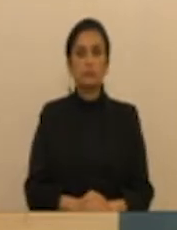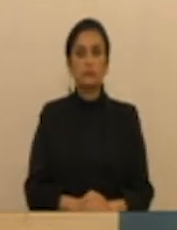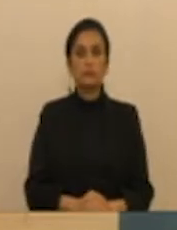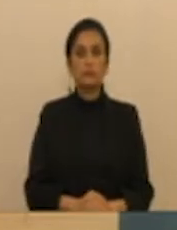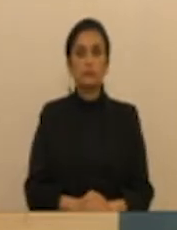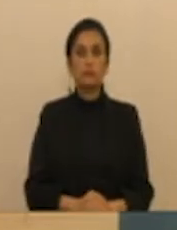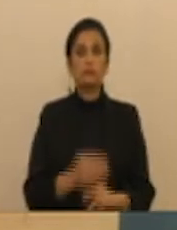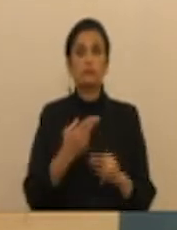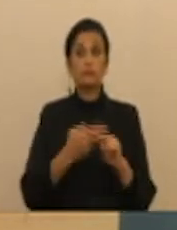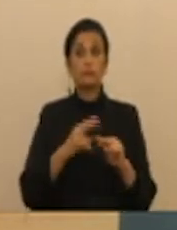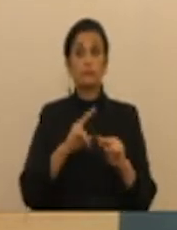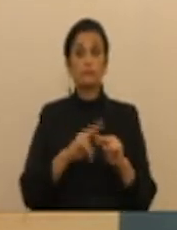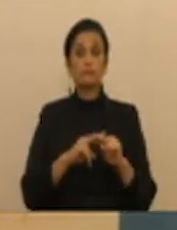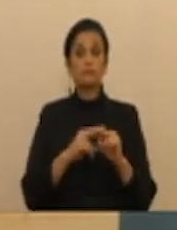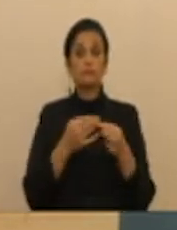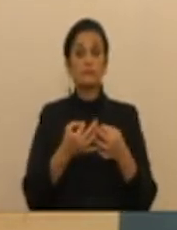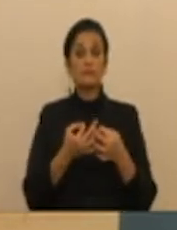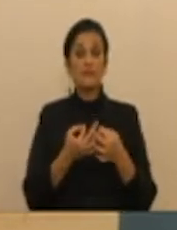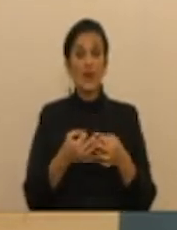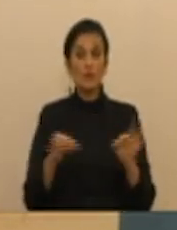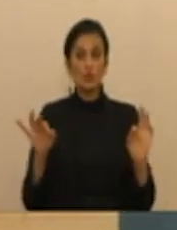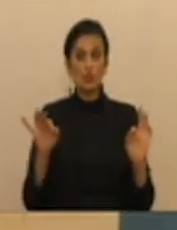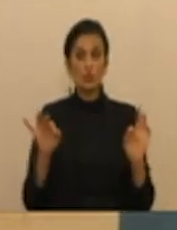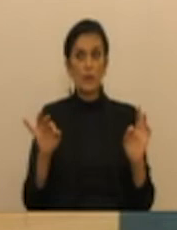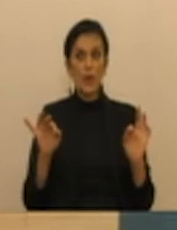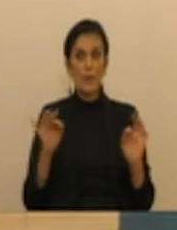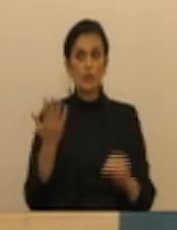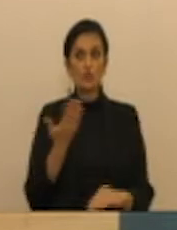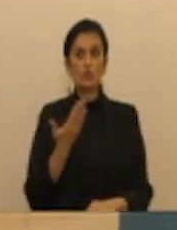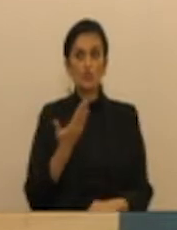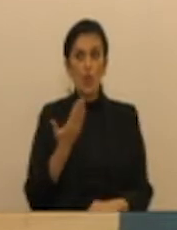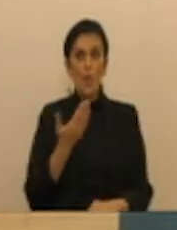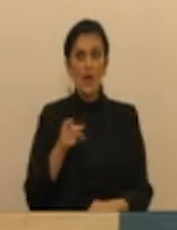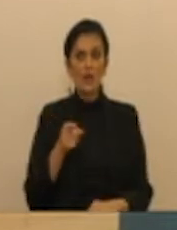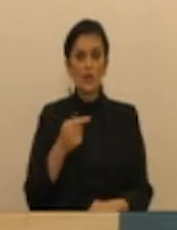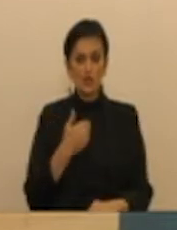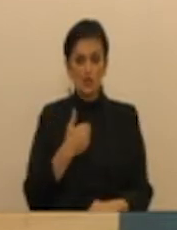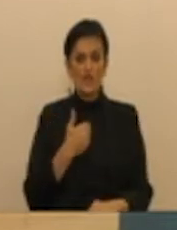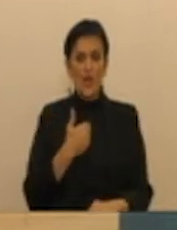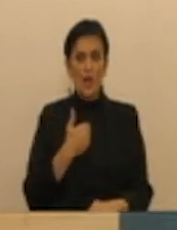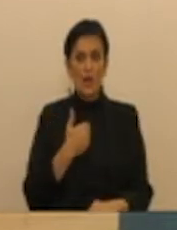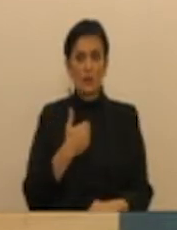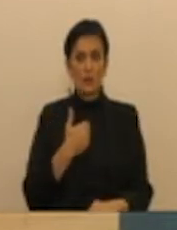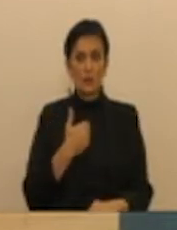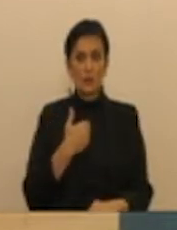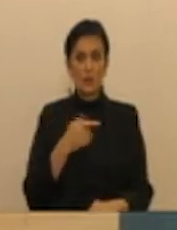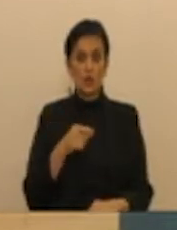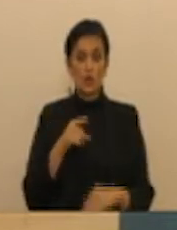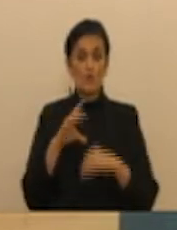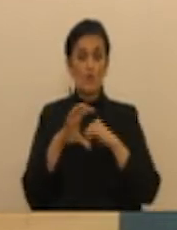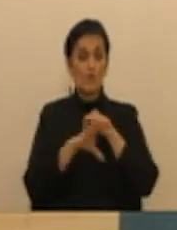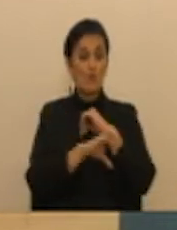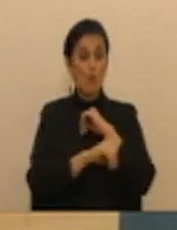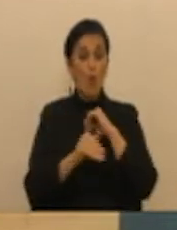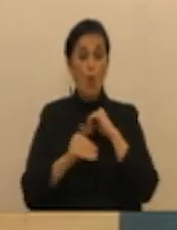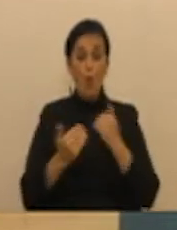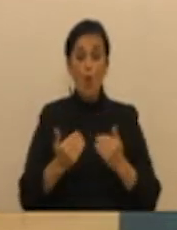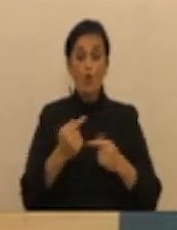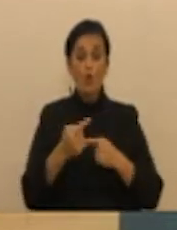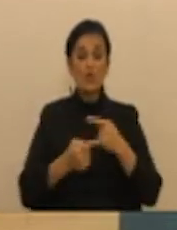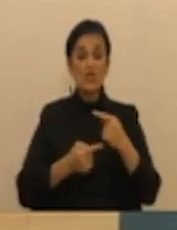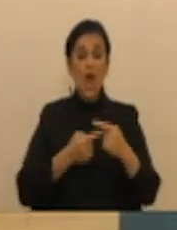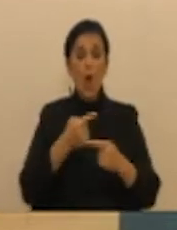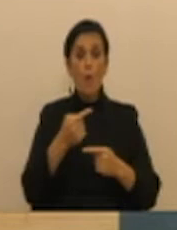იმ თავისუფლებას რომელიც ჩვენ ამ ბოლო თაობამ მოიპოვა